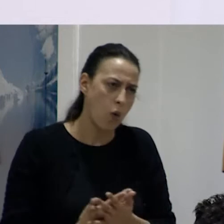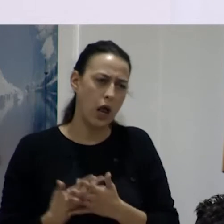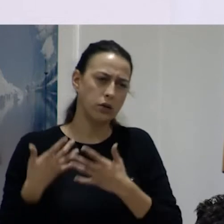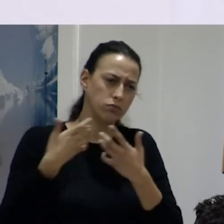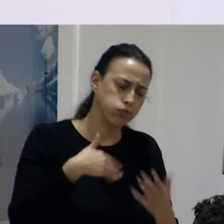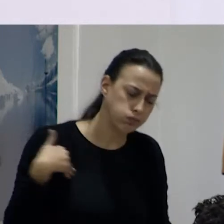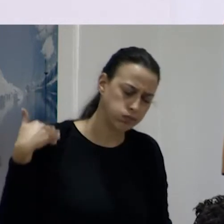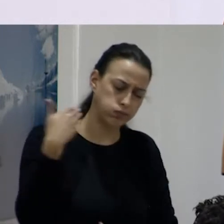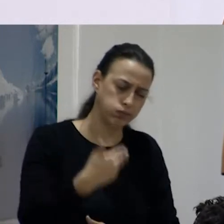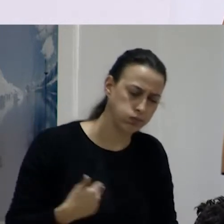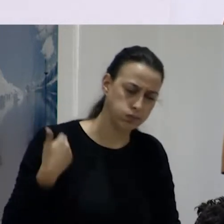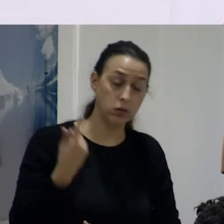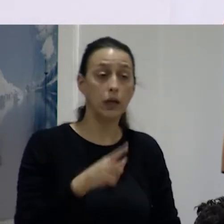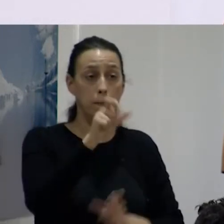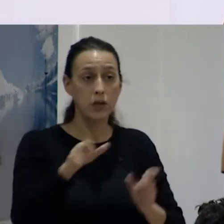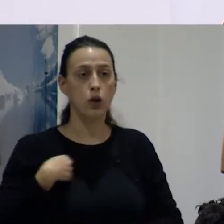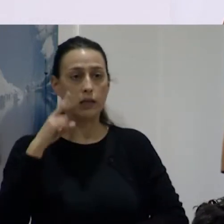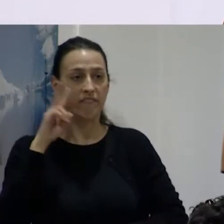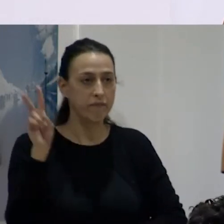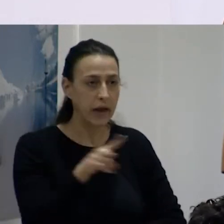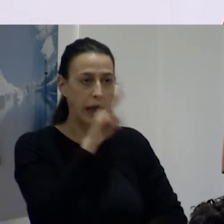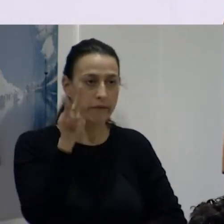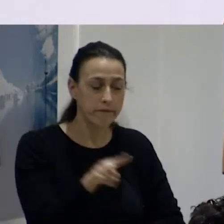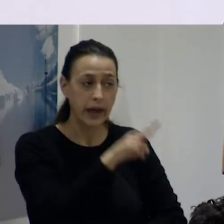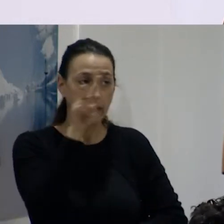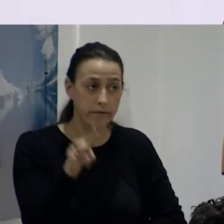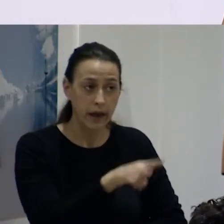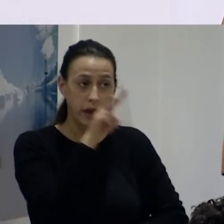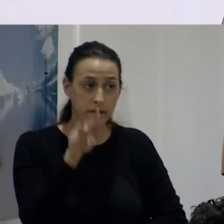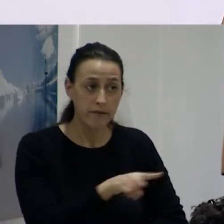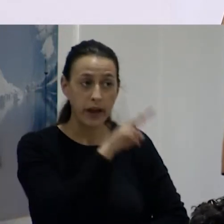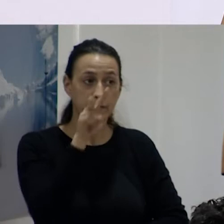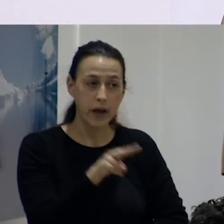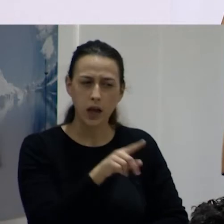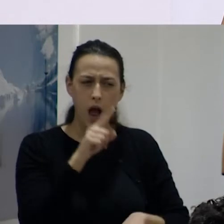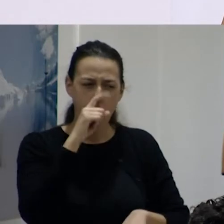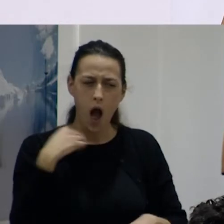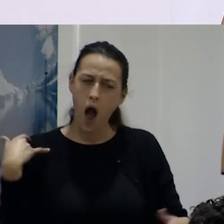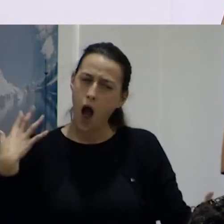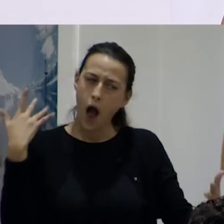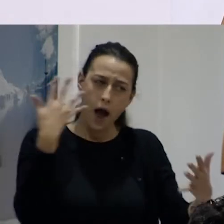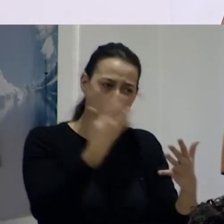seva percepció, la seva apreciació cognitiva i afectiva